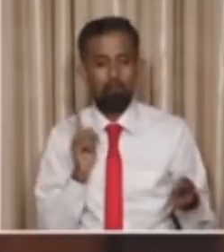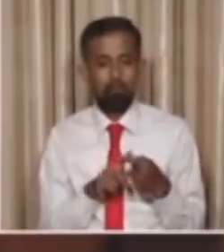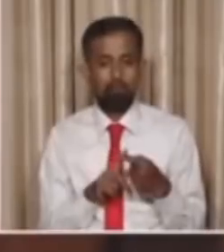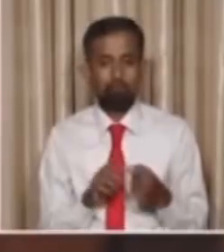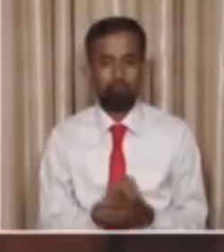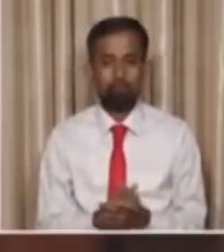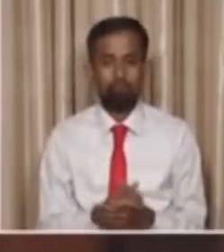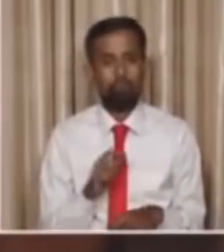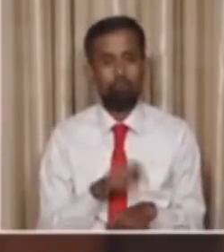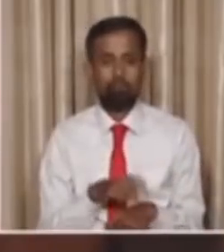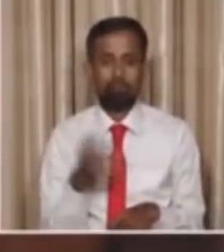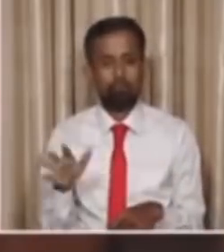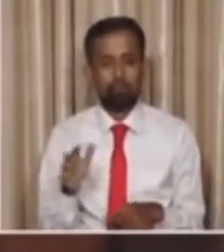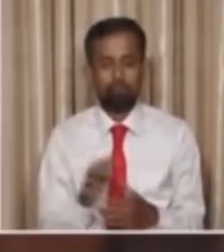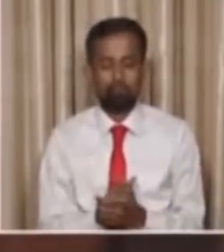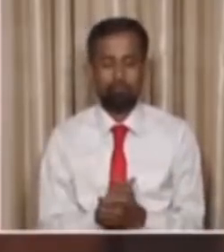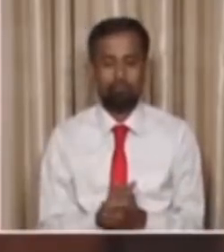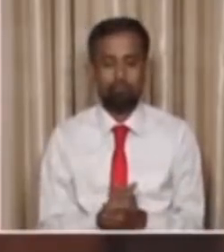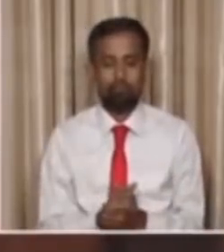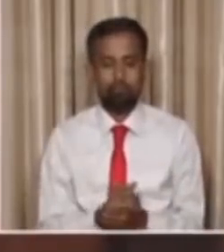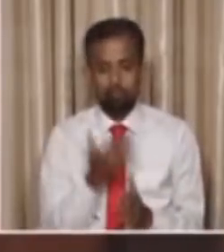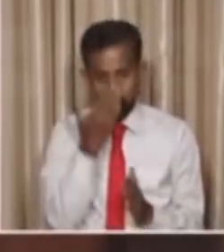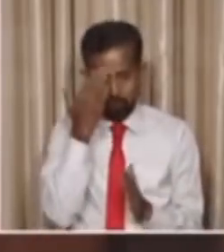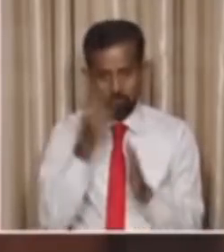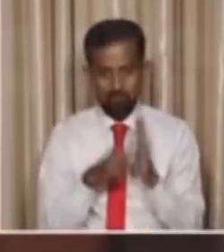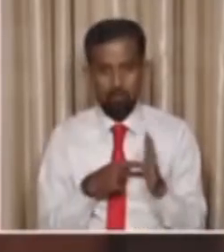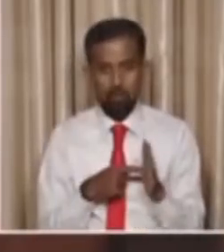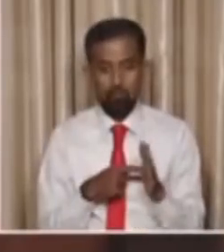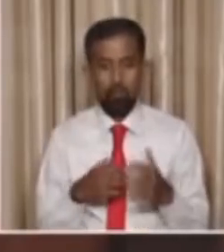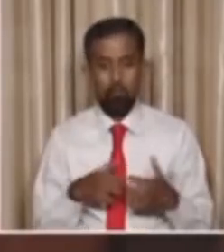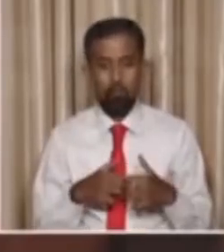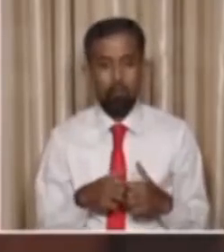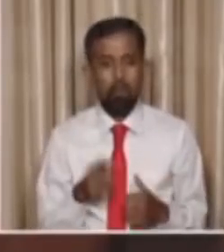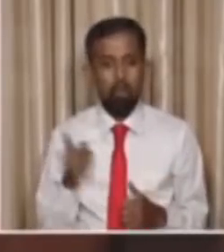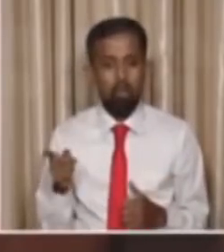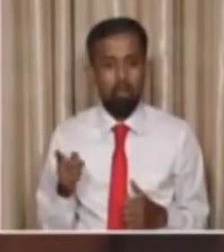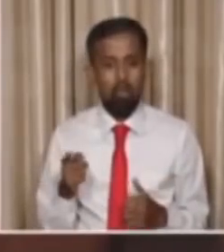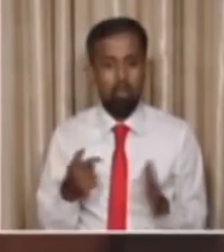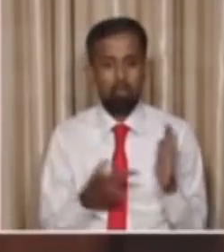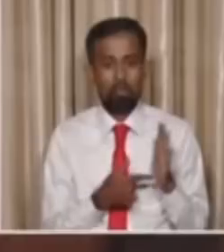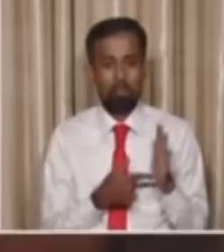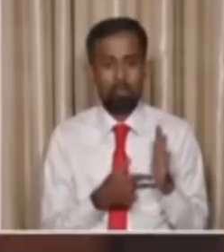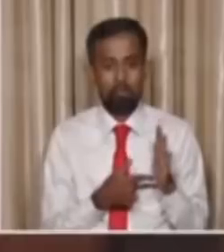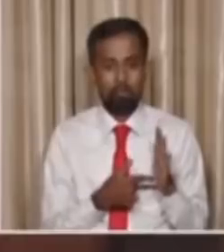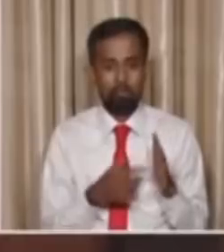කාලය අවසන් කරනවා. ඒ වගේම තමයි යාපනයේ මේ පිළිබඳ ගැටලුවක් තියෙනවා. යාපනයේ තයිෙට්ටි වල. ඉතින්